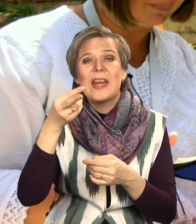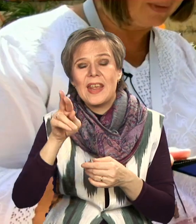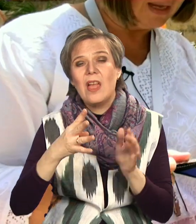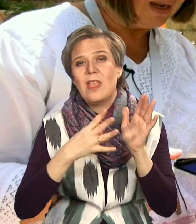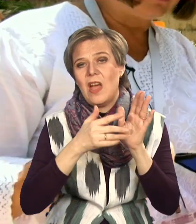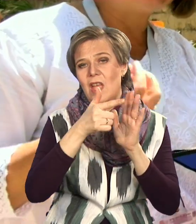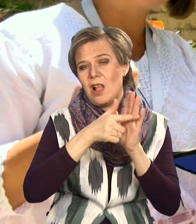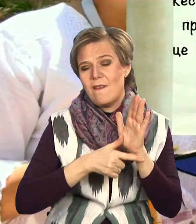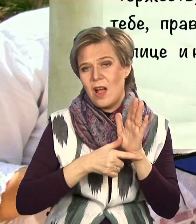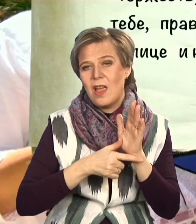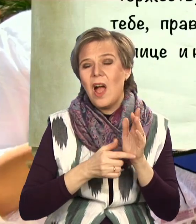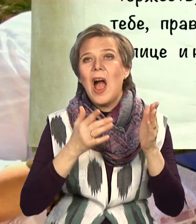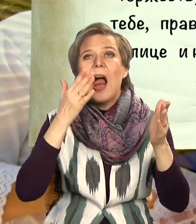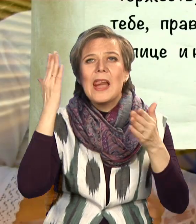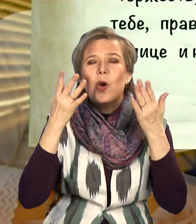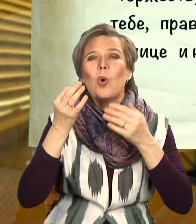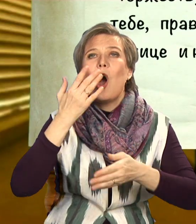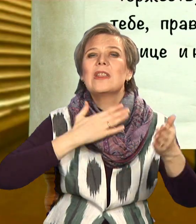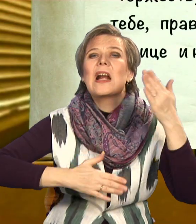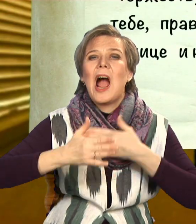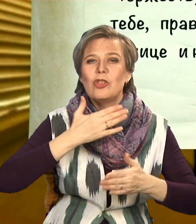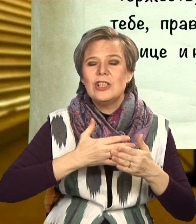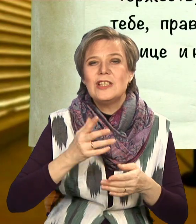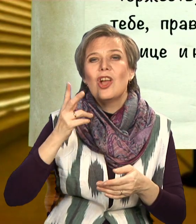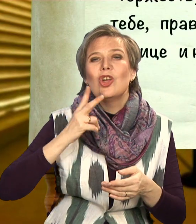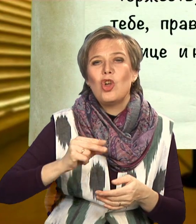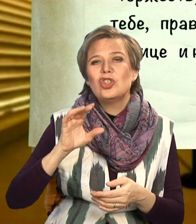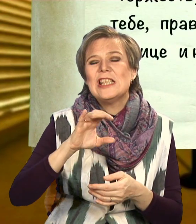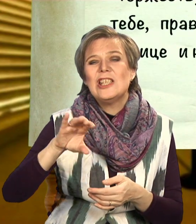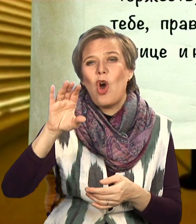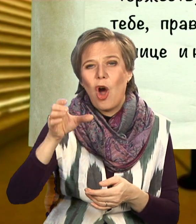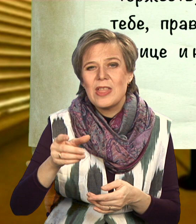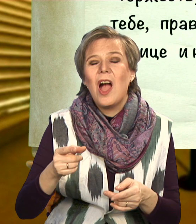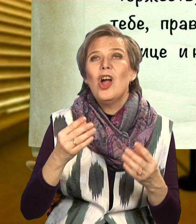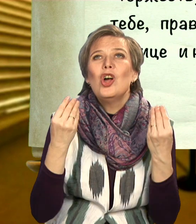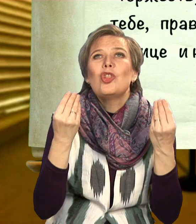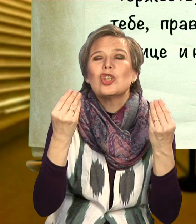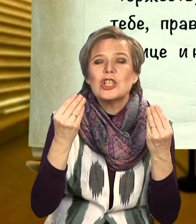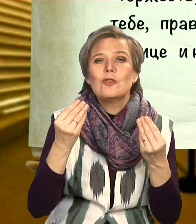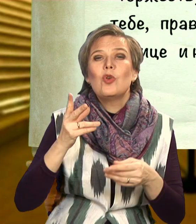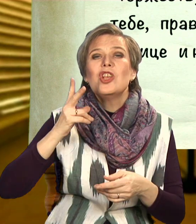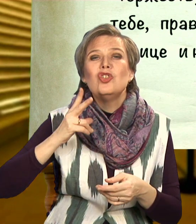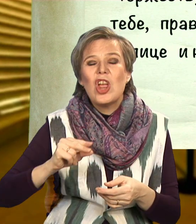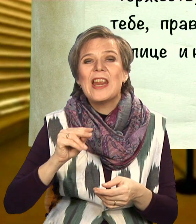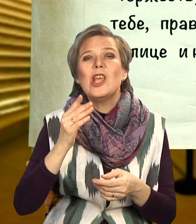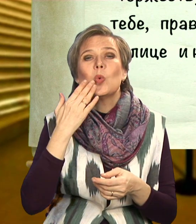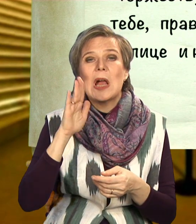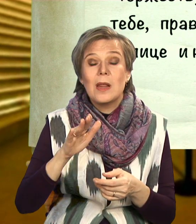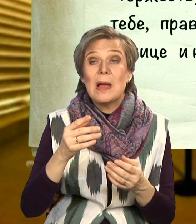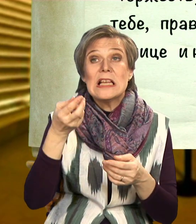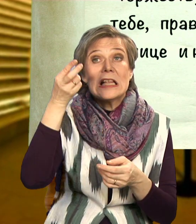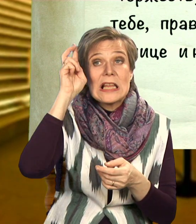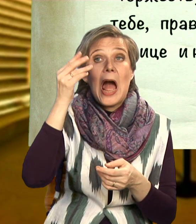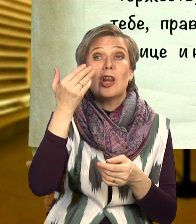глава. «Ликуй от радости, дщерь Сиона! Торжествует щель Иерусалима, се царь